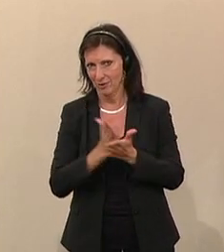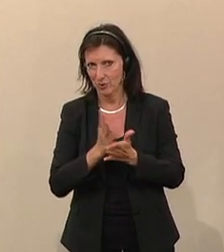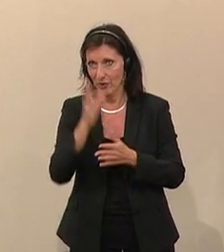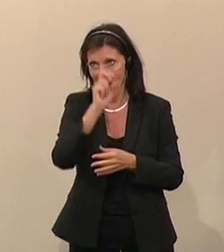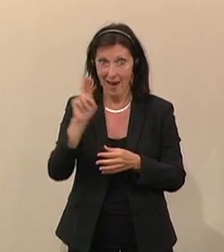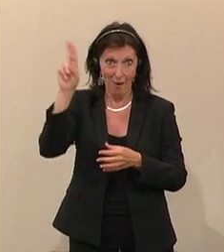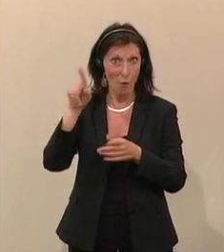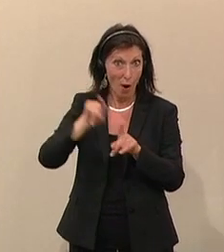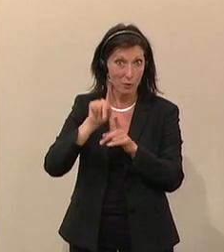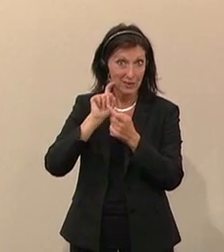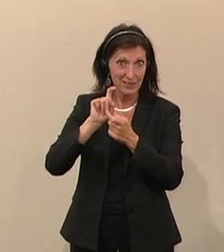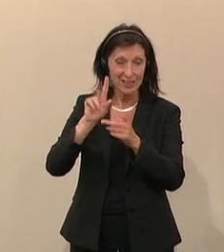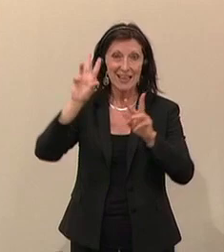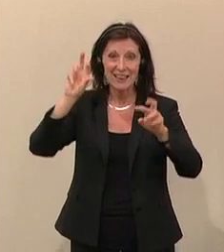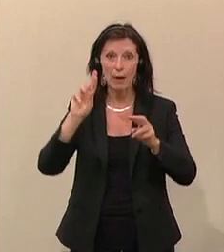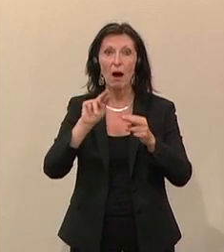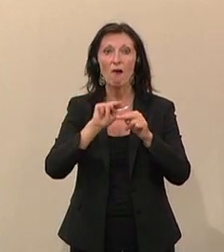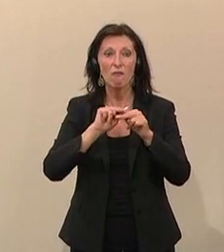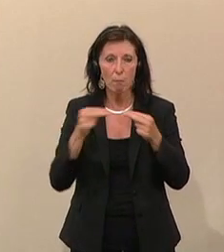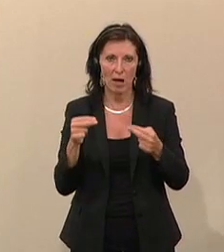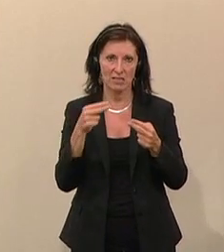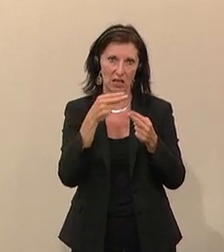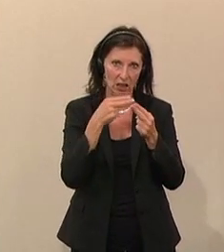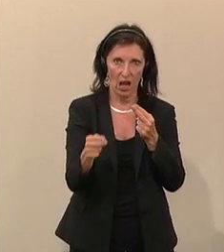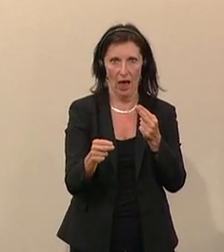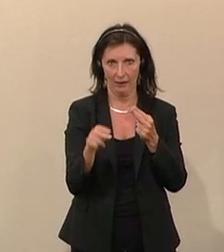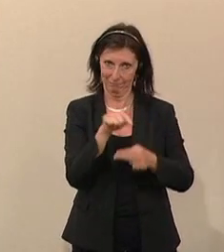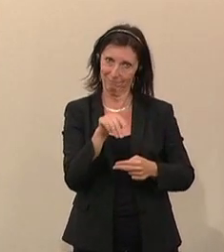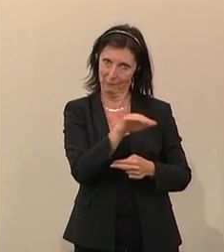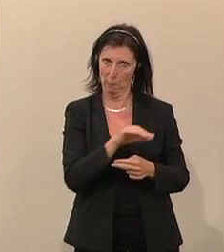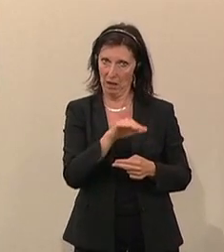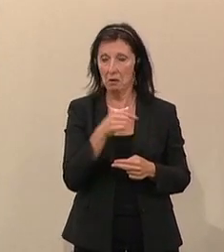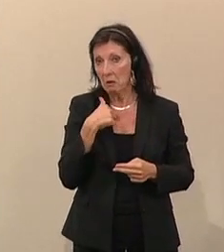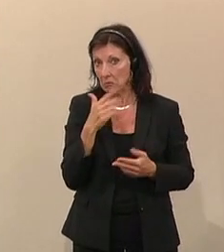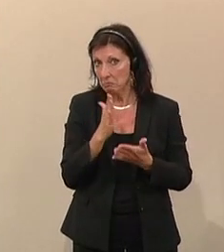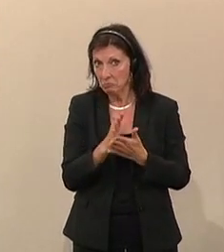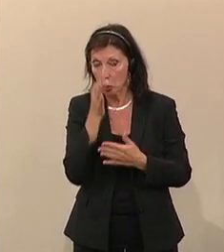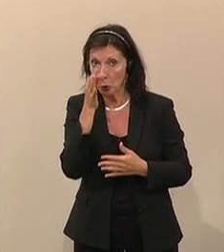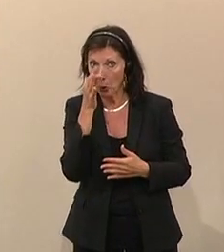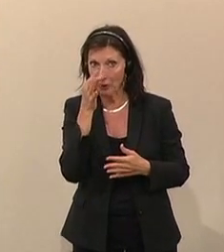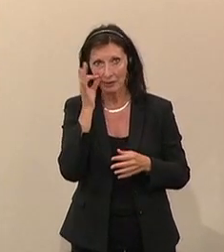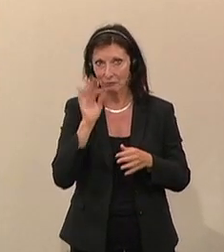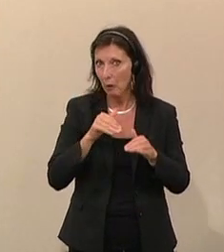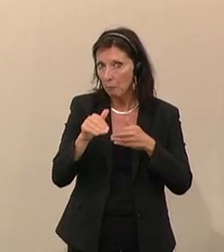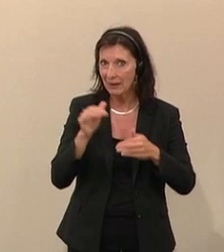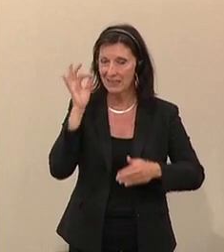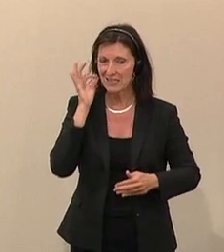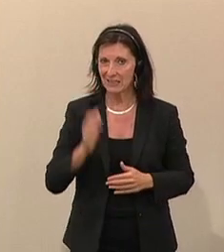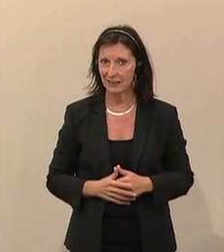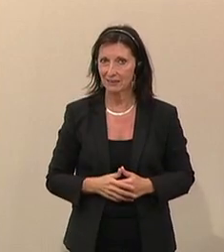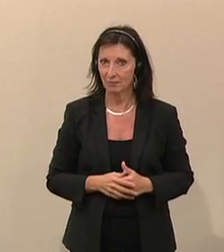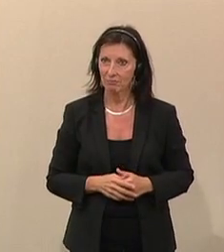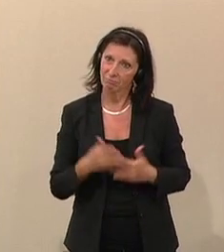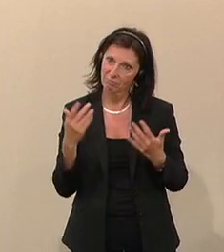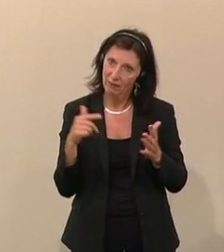diskutiert über verbandsklagen in diesem bereich bin ich gespannt wie die frau ministerin hier auch im